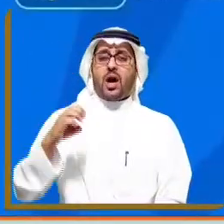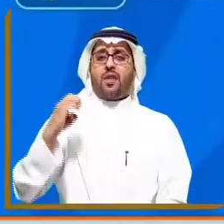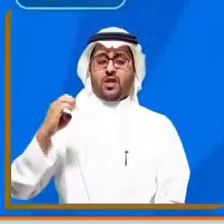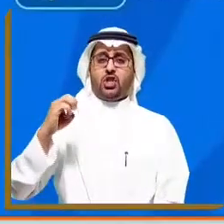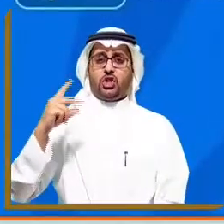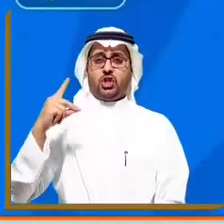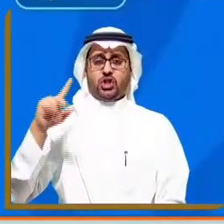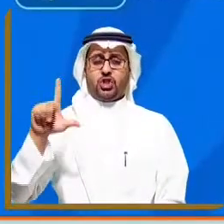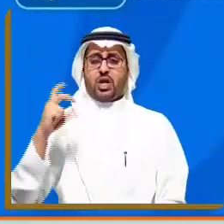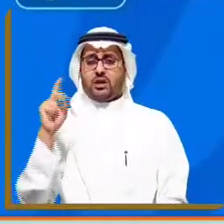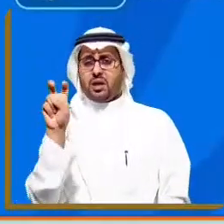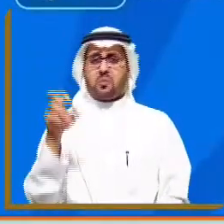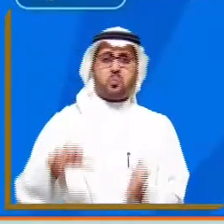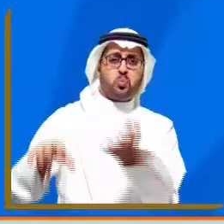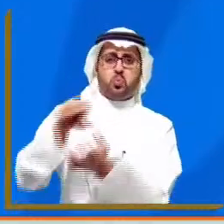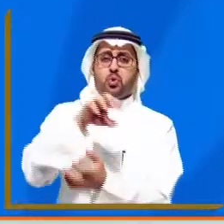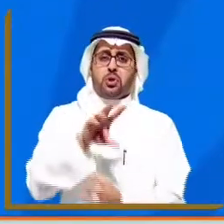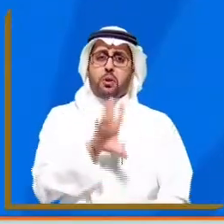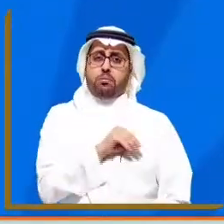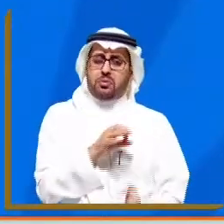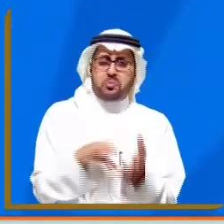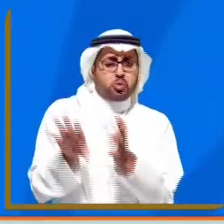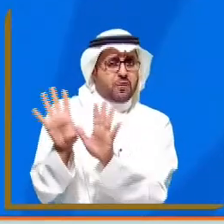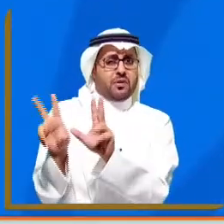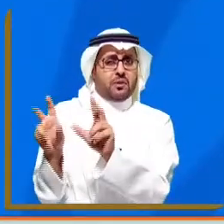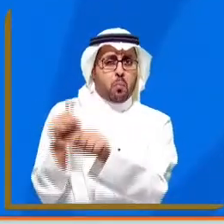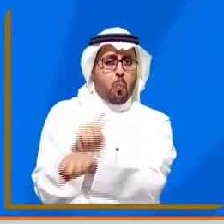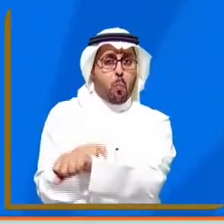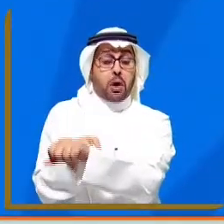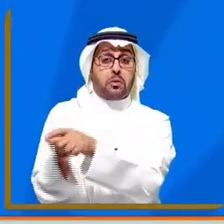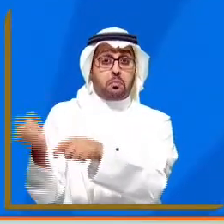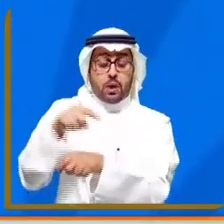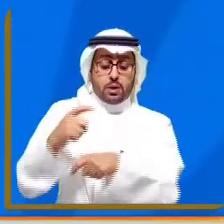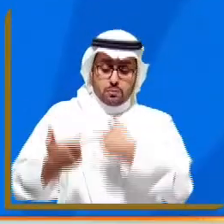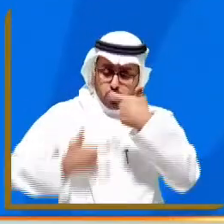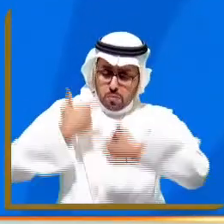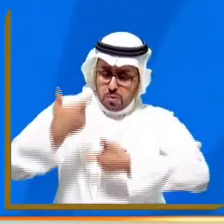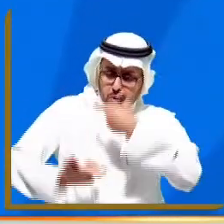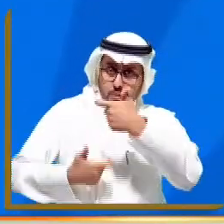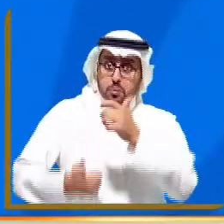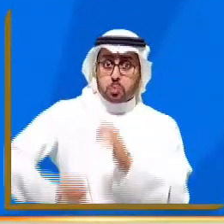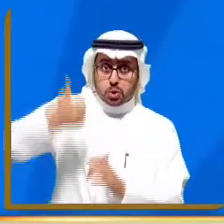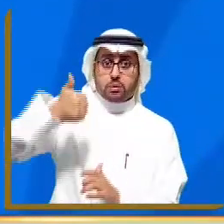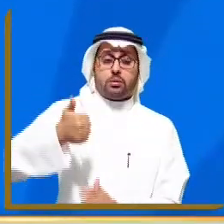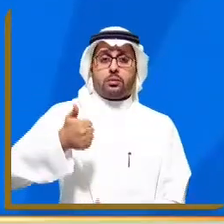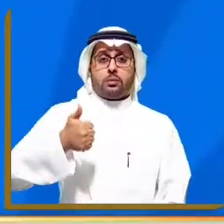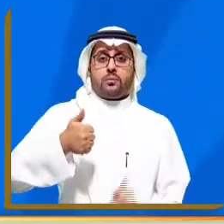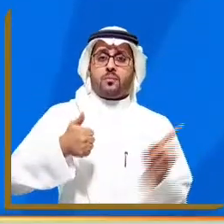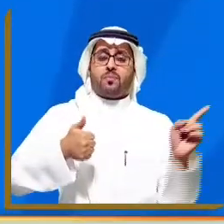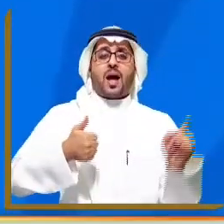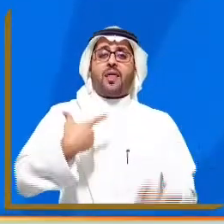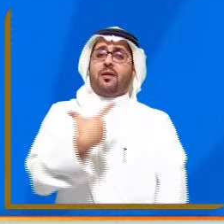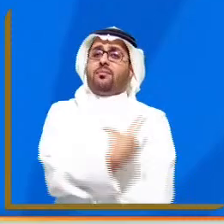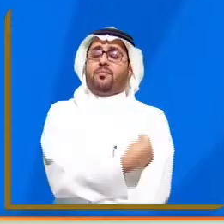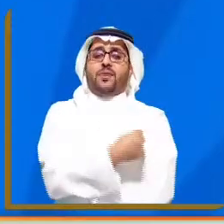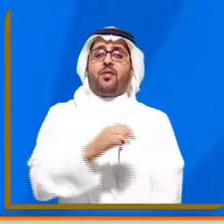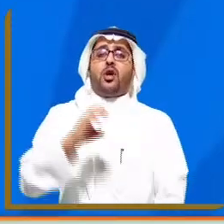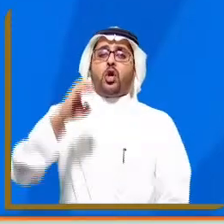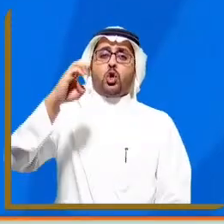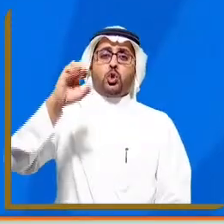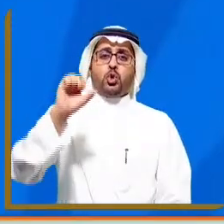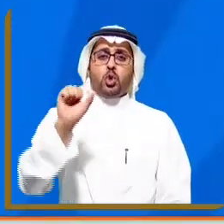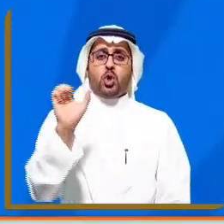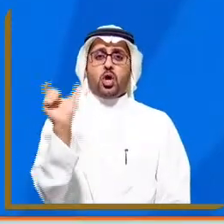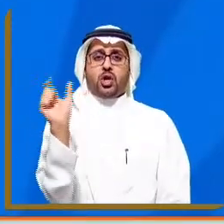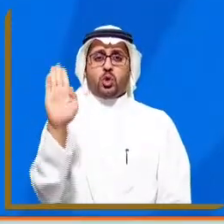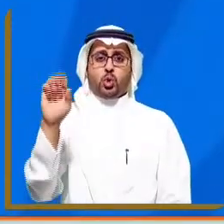المراكز الأمريكية للسيطرة على الأمراض والوقاية منها أكدت فاعلية وأمان هذا اللقاح وأن فوائده تفوق